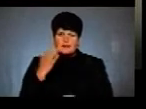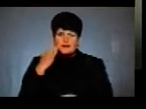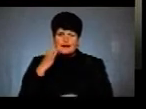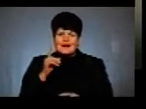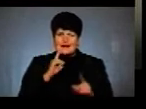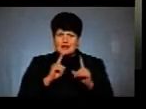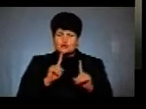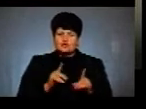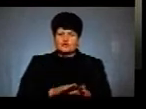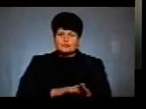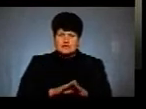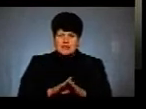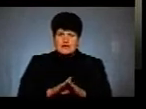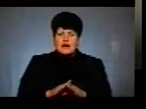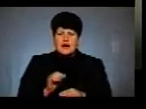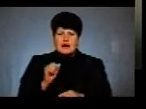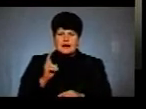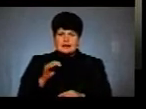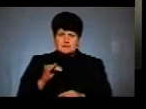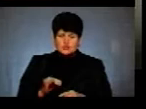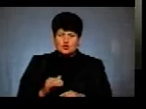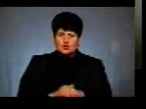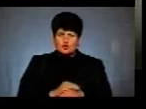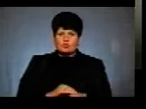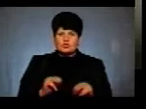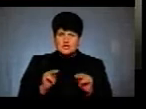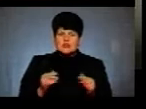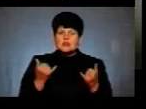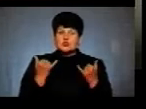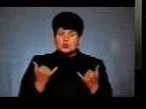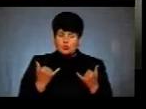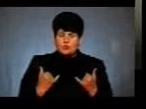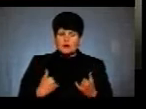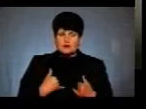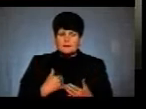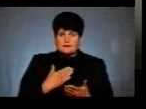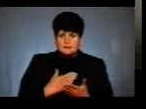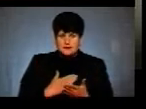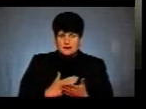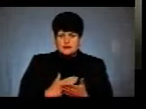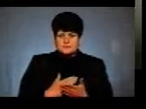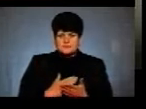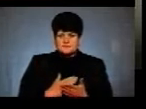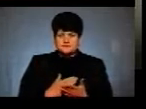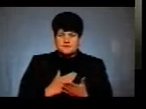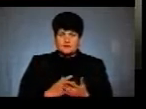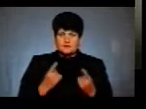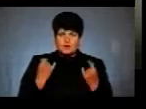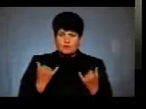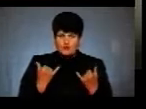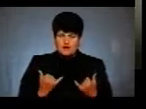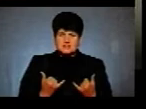щодо дотримання академічної доброчесності. І сьогодні навіть ми мали дуже поважний семінар на